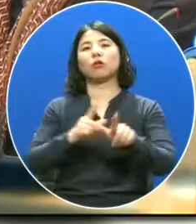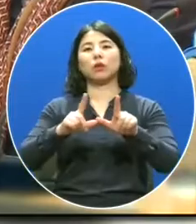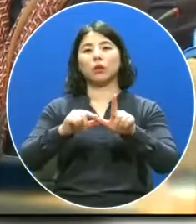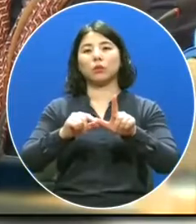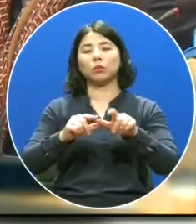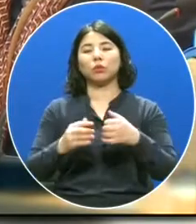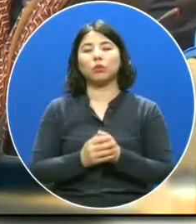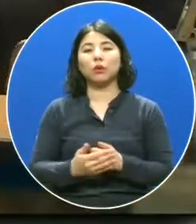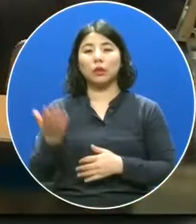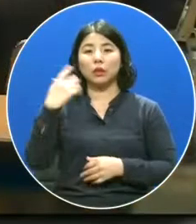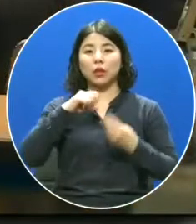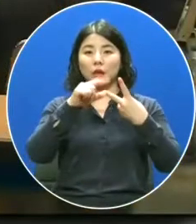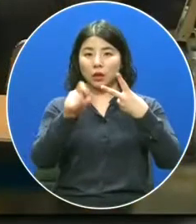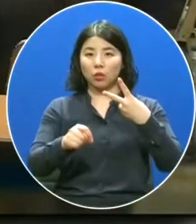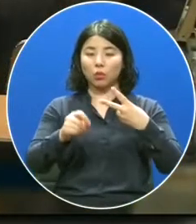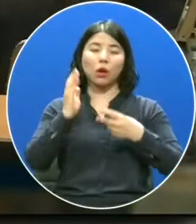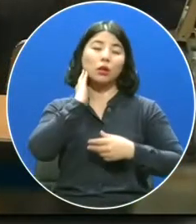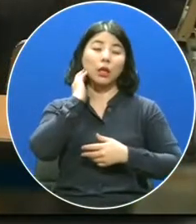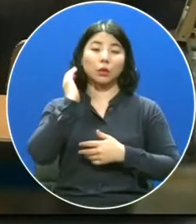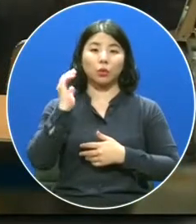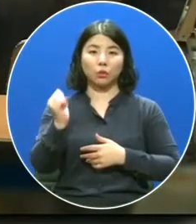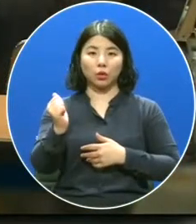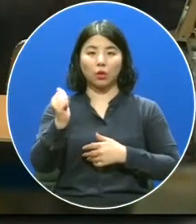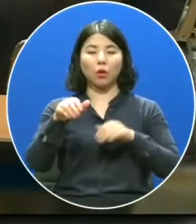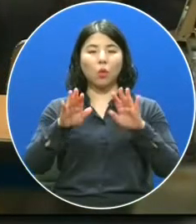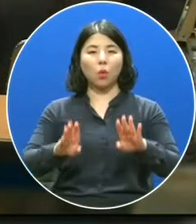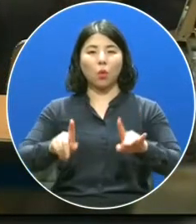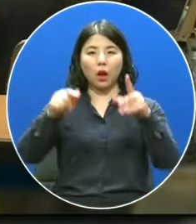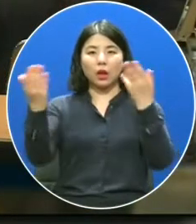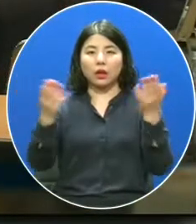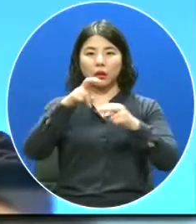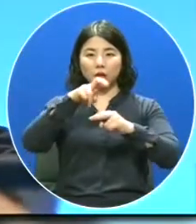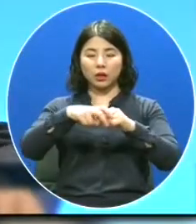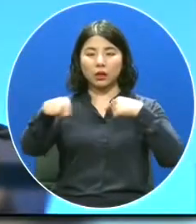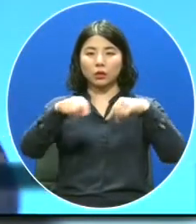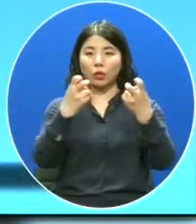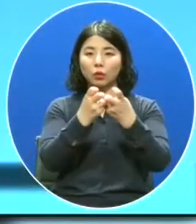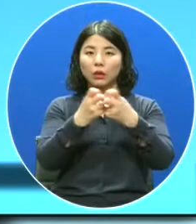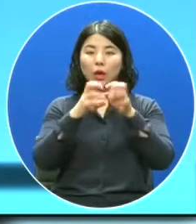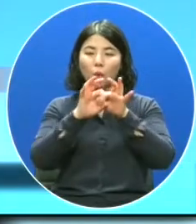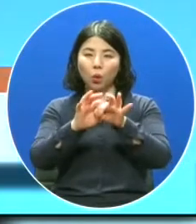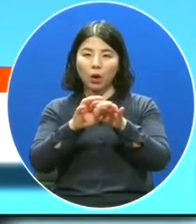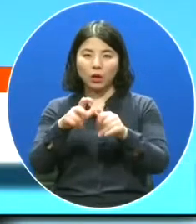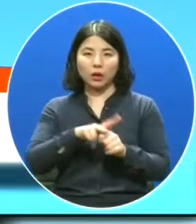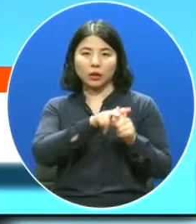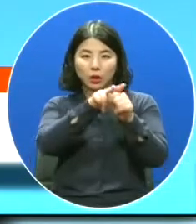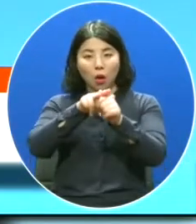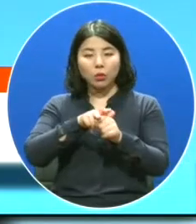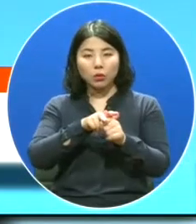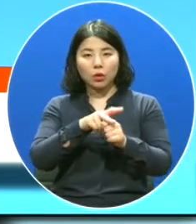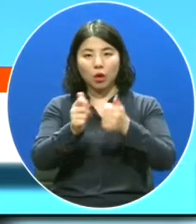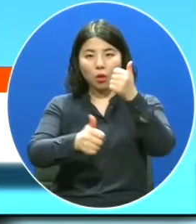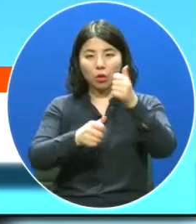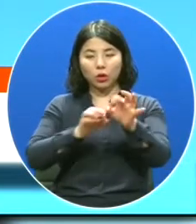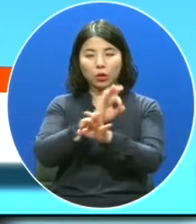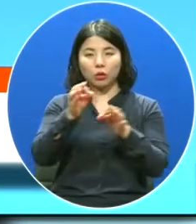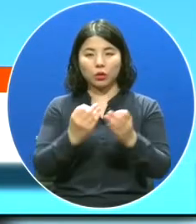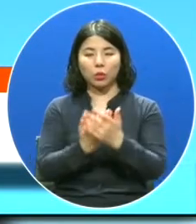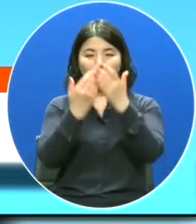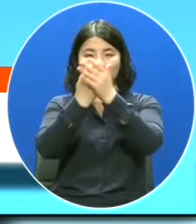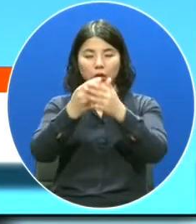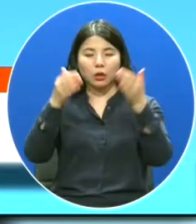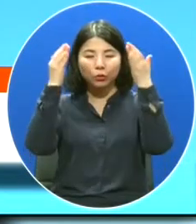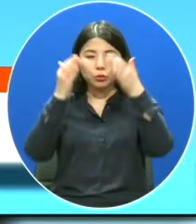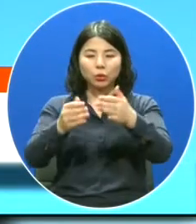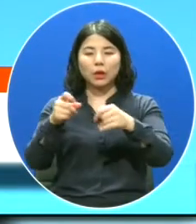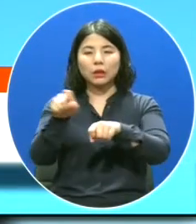때문입니다. 지난 2월 문재인 대통령은 올해 일자리 정책과 관련해 데이터 경제 활성화에 역점을